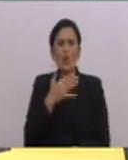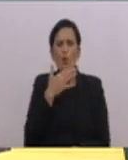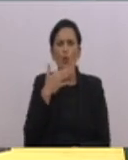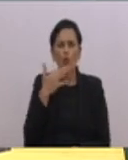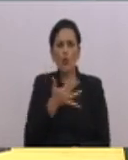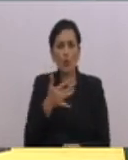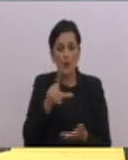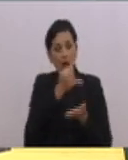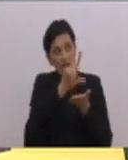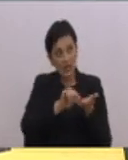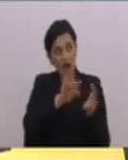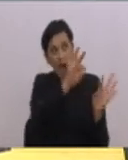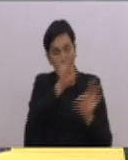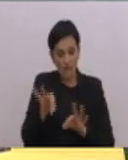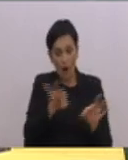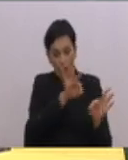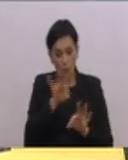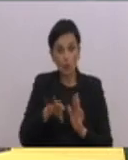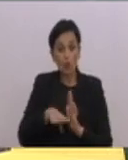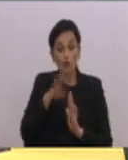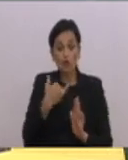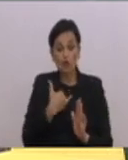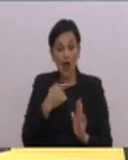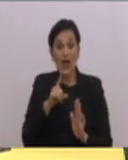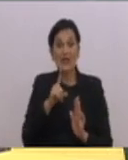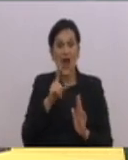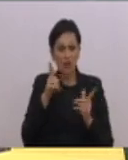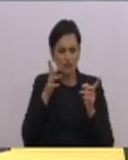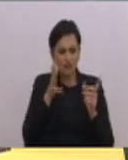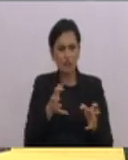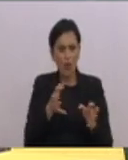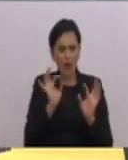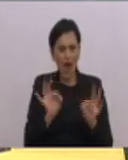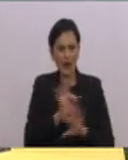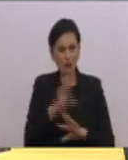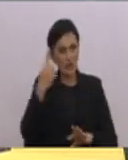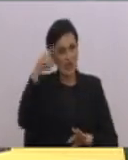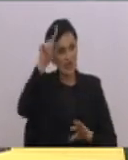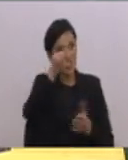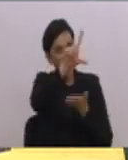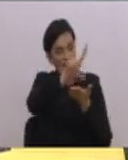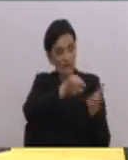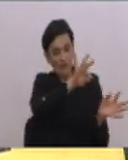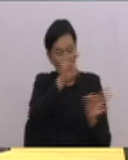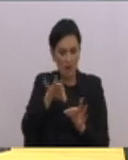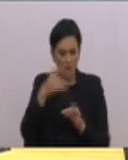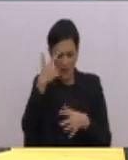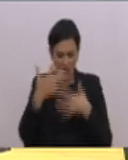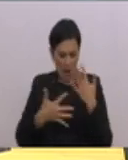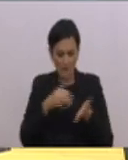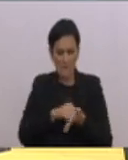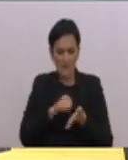leba, dava copiere, europiska, ragat, uketesia, vize, ce înguaks, dar ragat, vadaze, borot, da, arastor, idias, la copiere, ragat, gaurkeroli, mize,